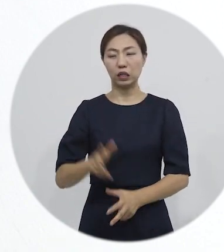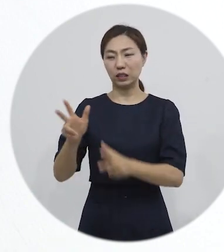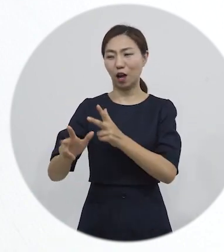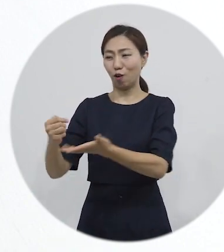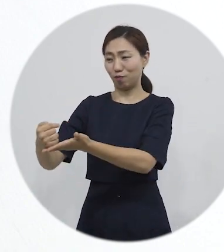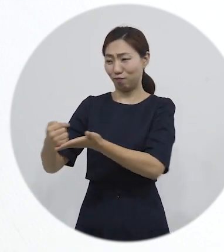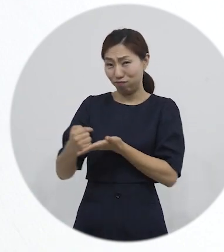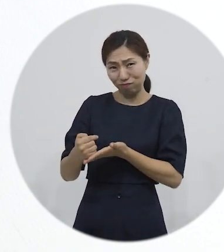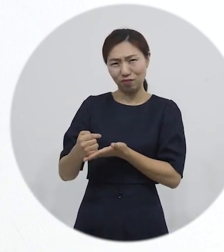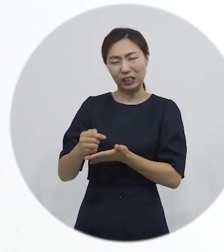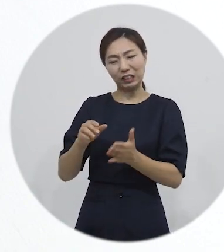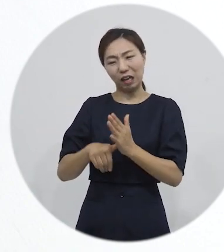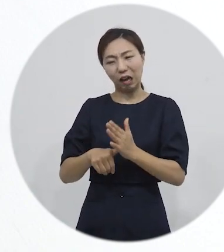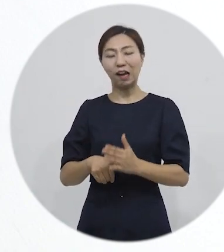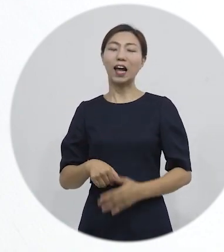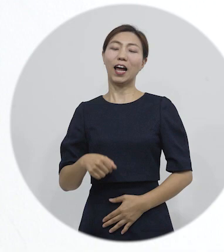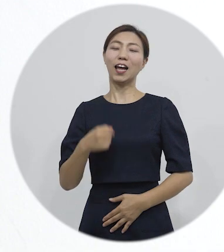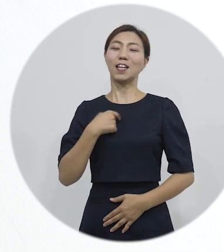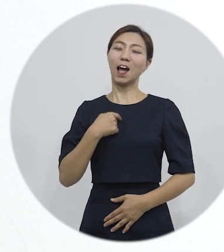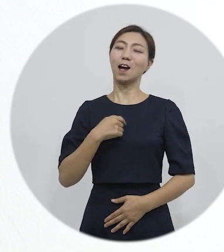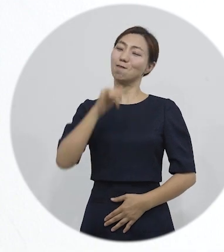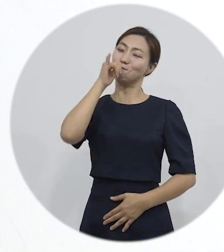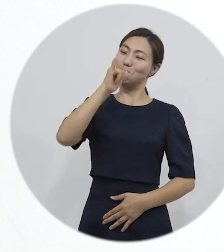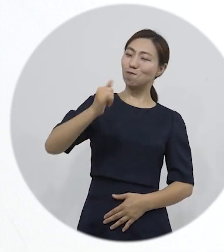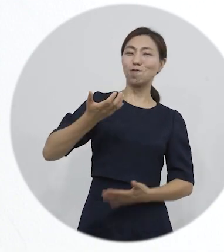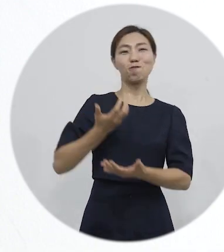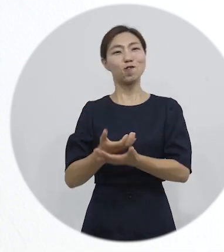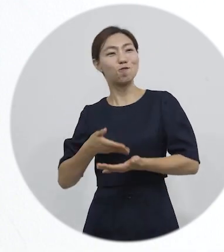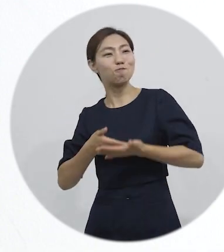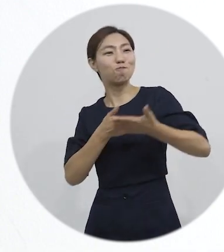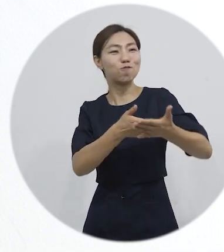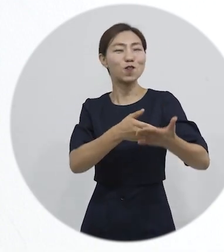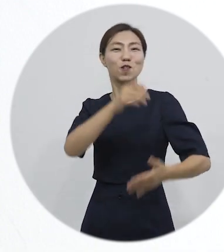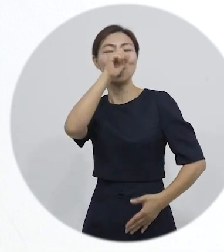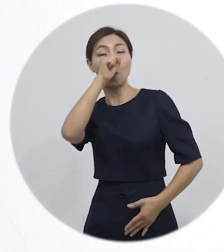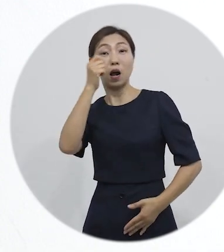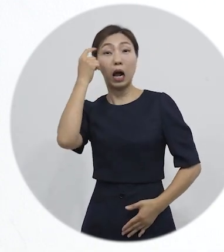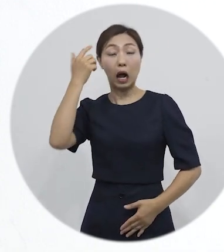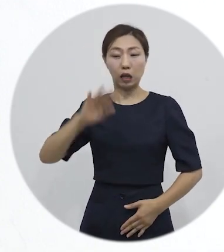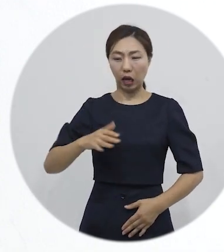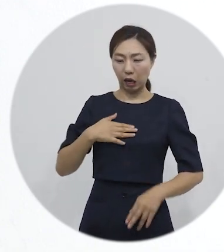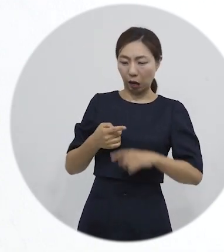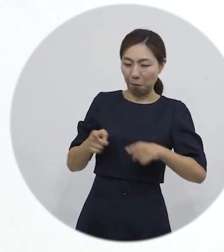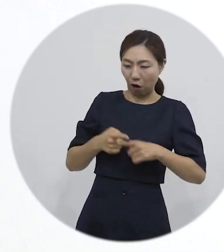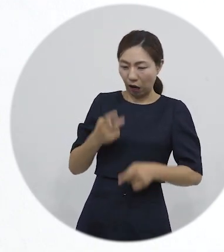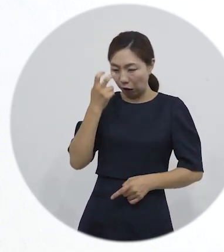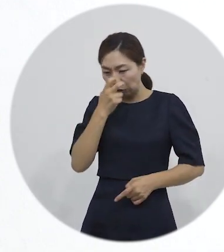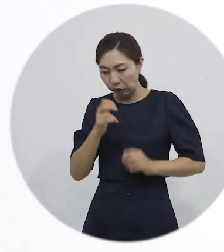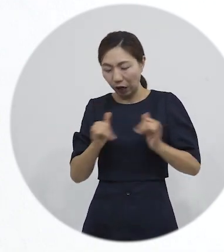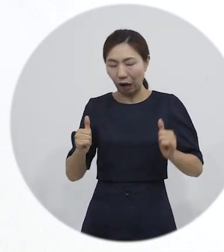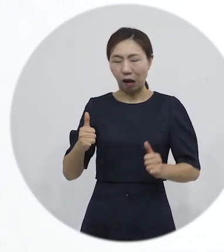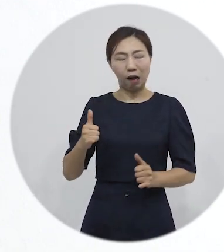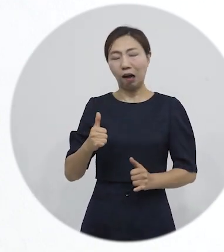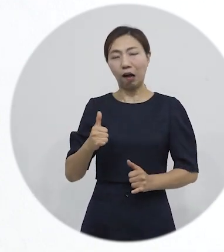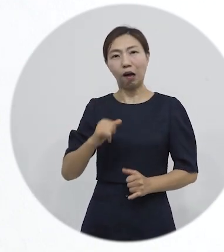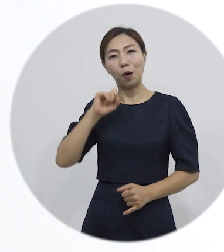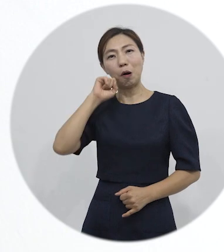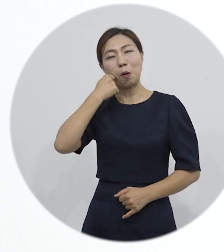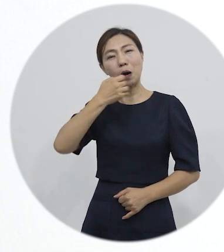낼 때에는 마음이 좀 편할 수는 있어도 이 사업을 심사하는 과정에서는 정말 골치 아픕니다. 지금 아까